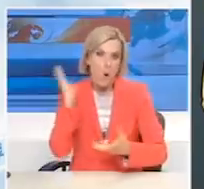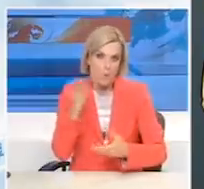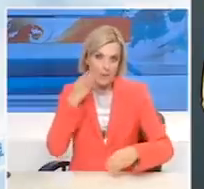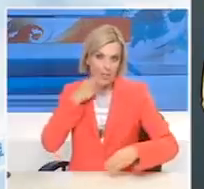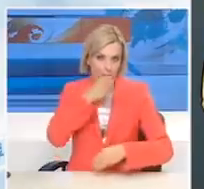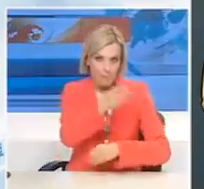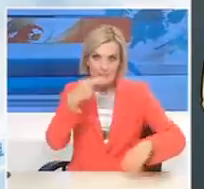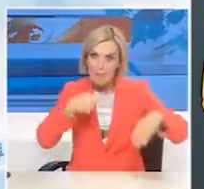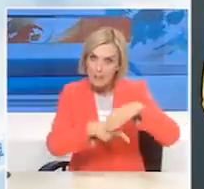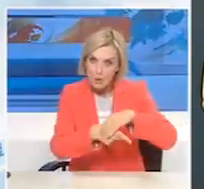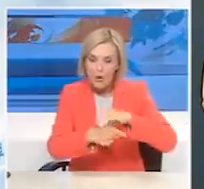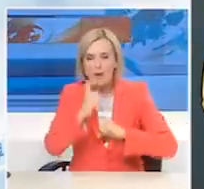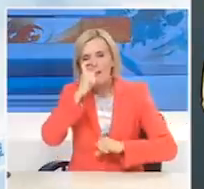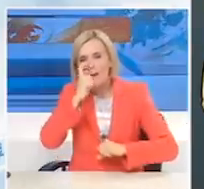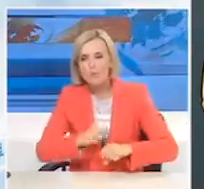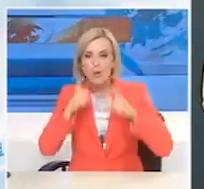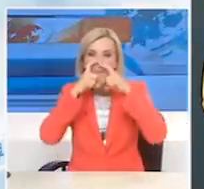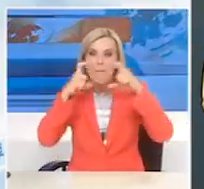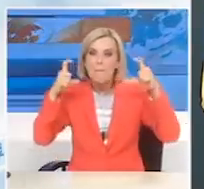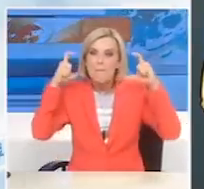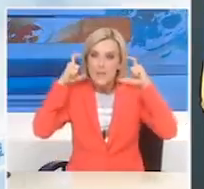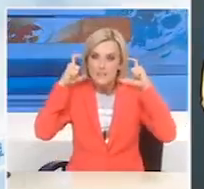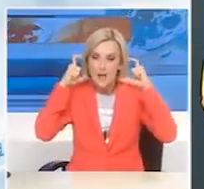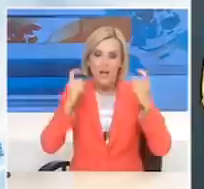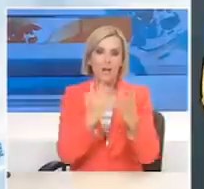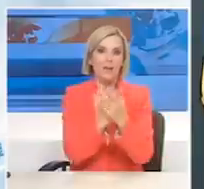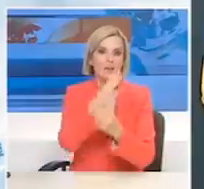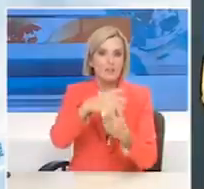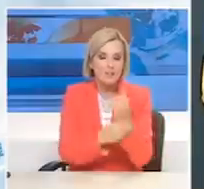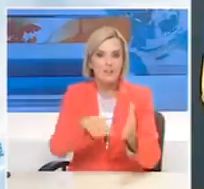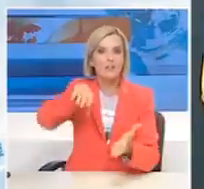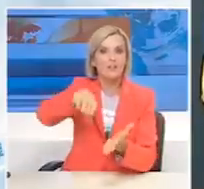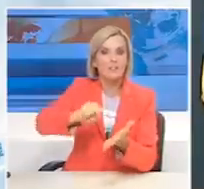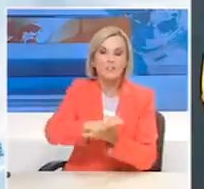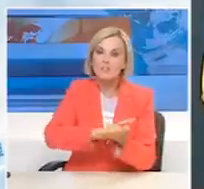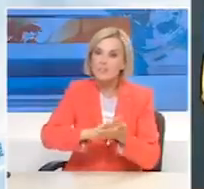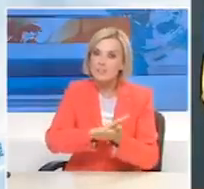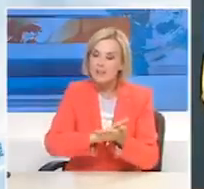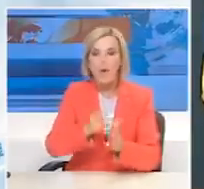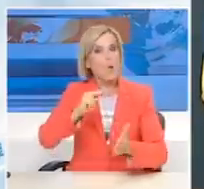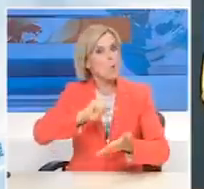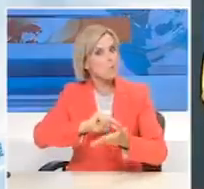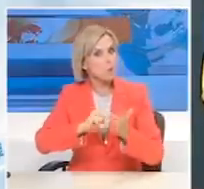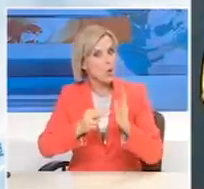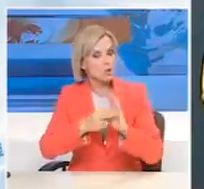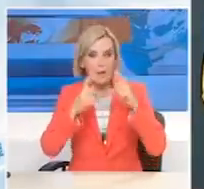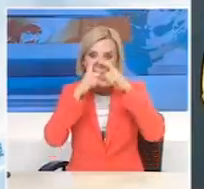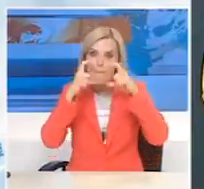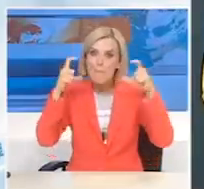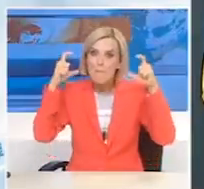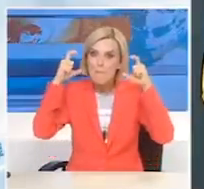μάσκας και την προσεκτική υγιεινή των χεριών. Αλλά η χρήση μάσκας θα πρέπει να γίνεται με σωστό